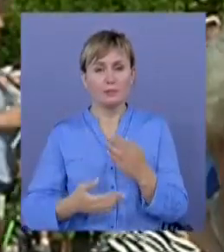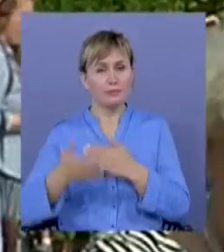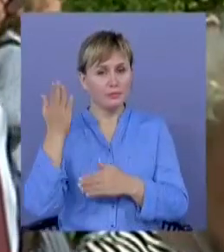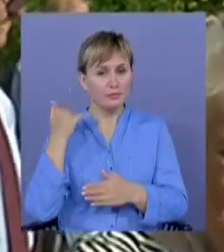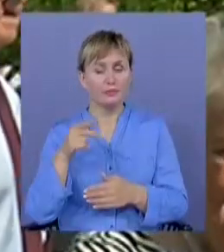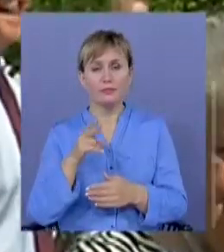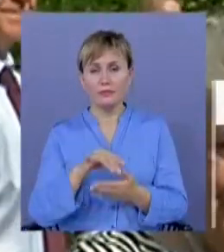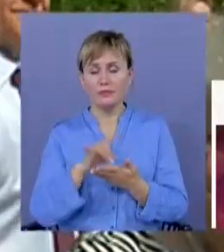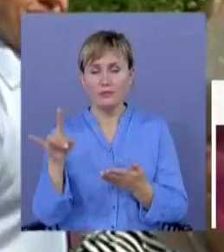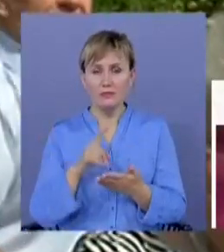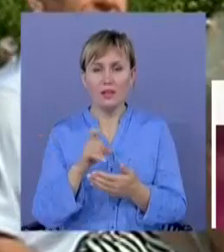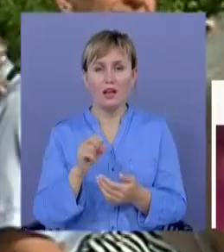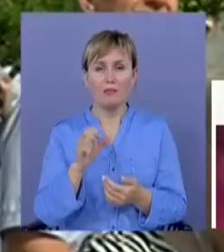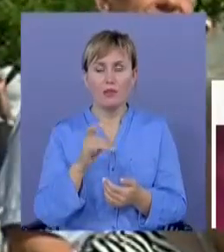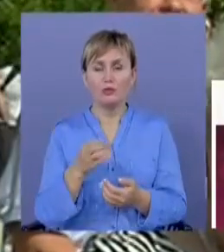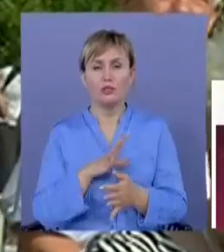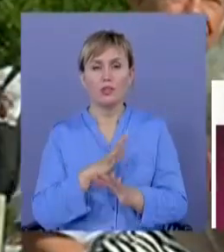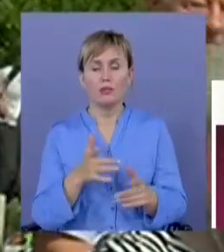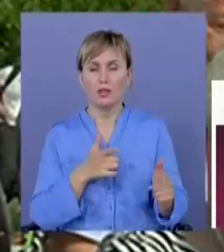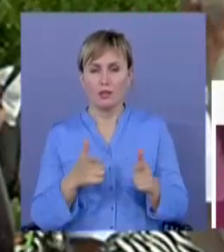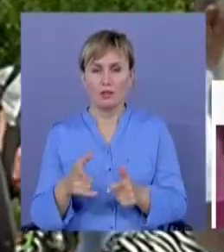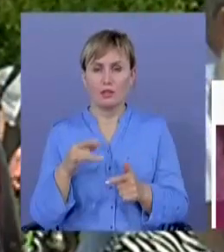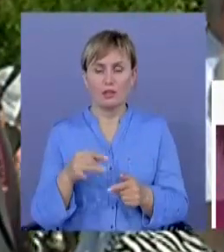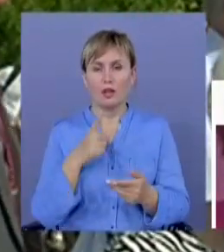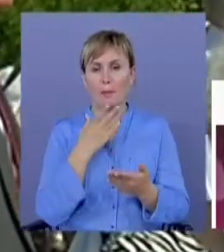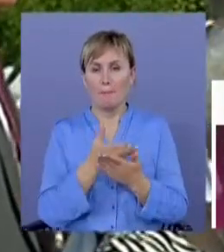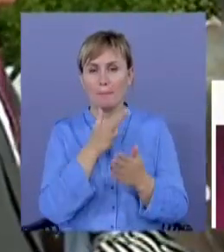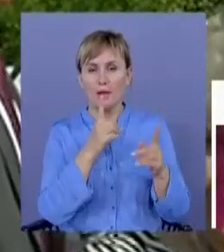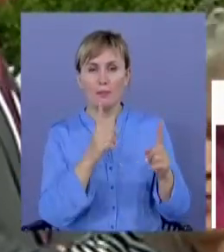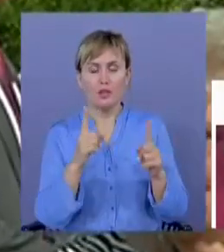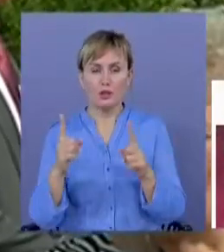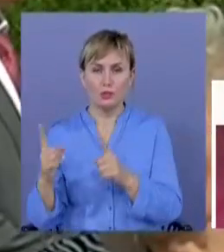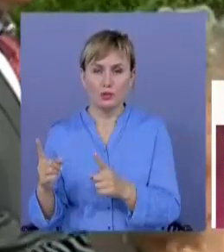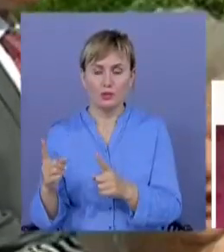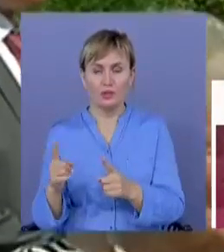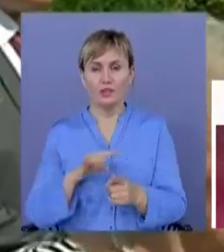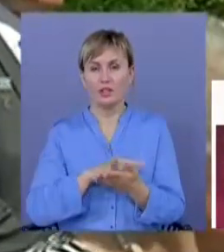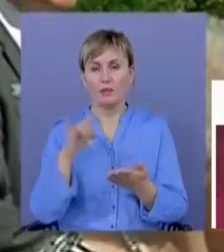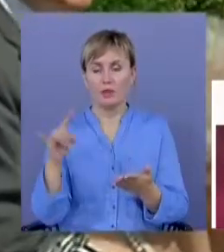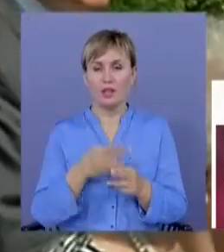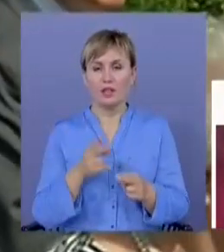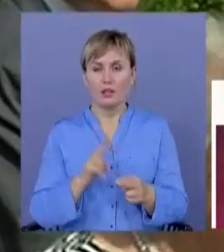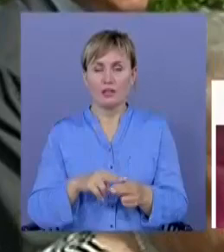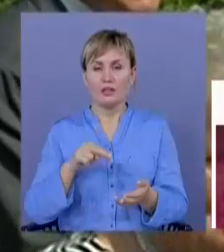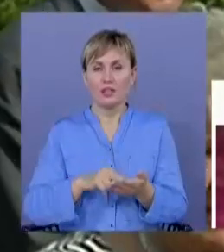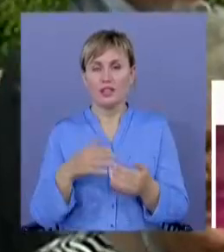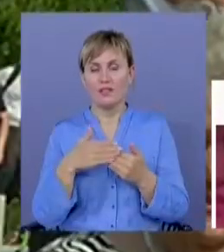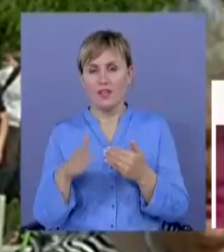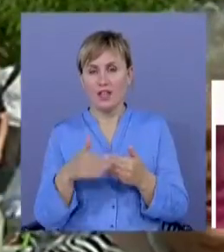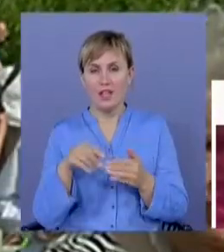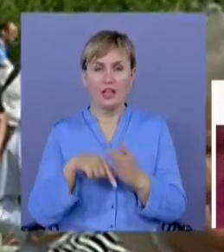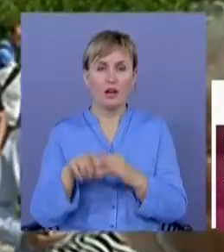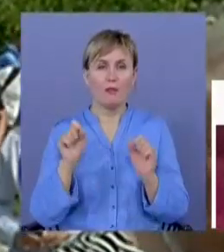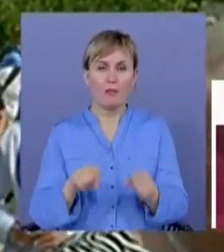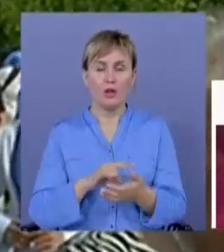полетов в Хабаровск, еще не был готов. И промежуточный самолет, на котором стояли двигатели Кузнецова, мог